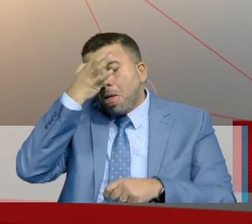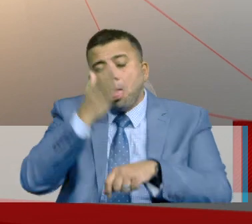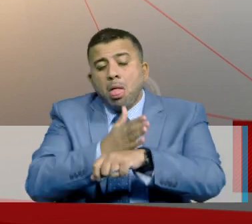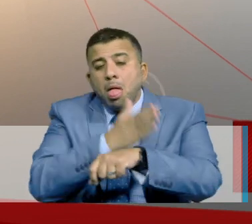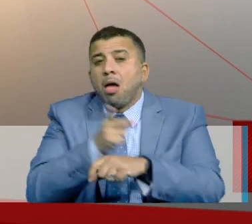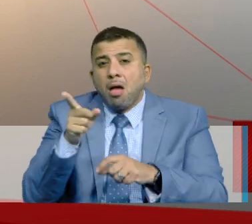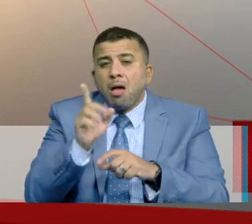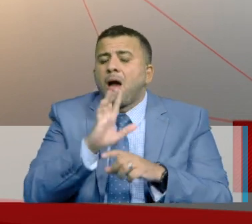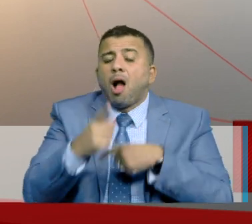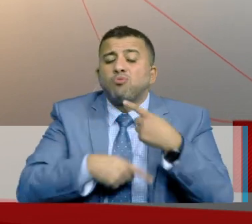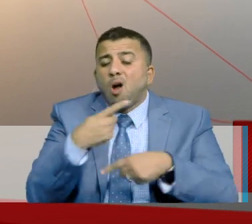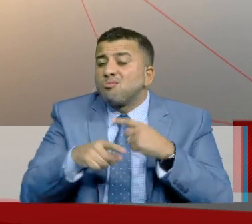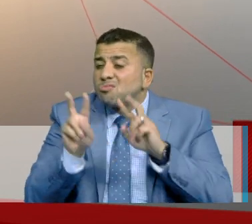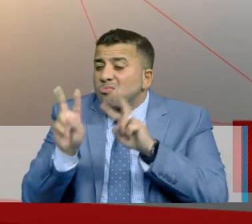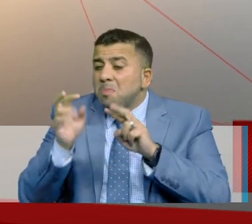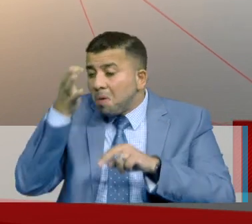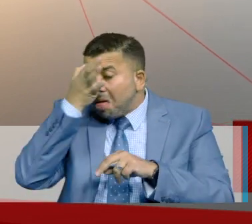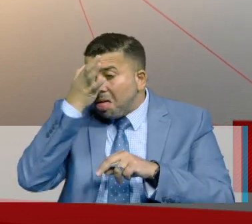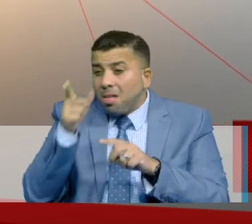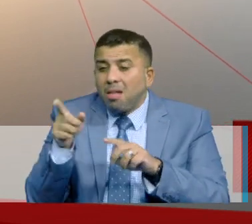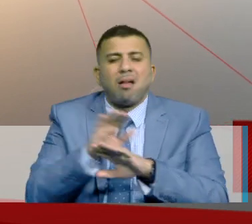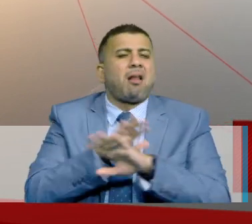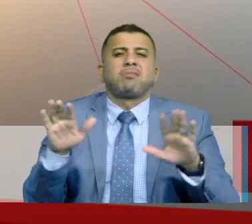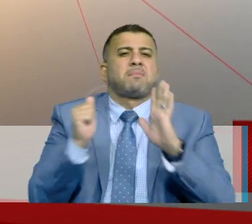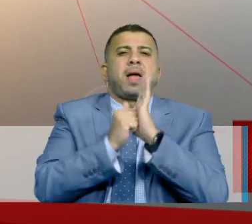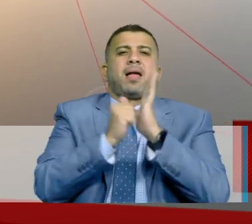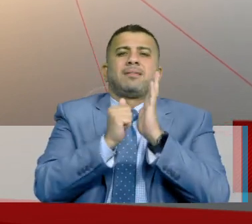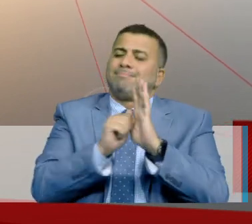الله يعافيك الحادث